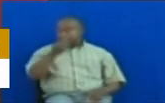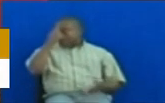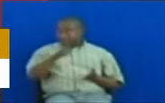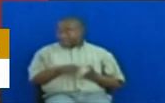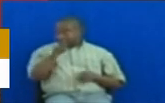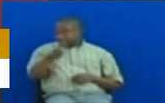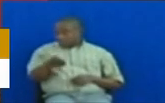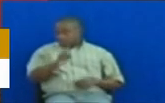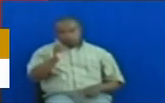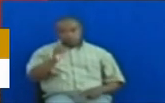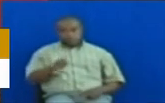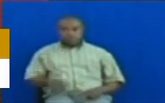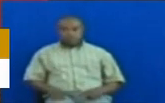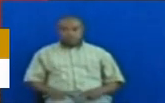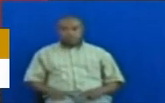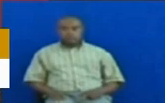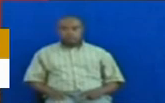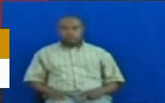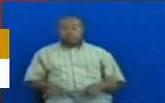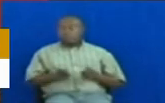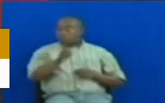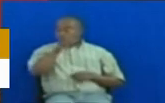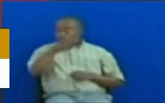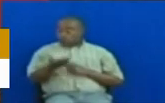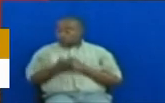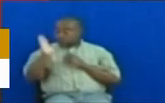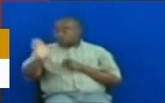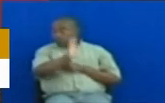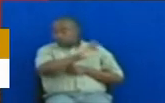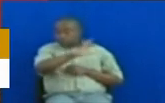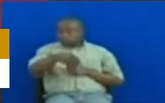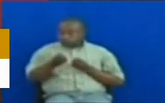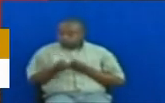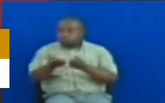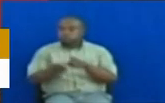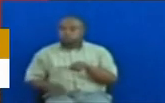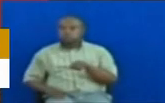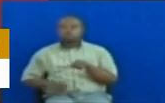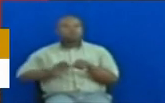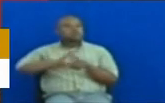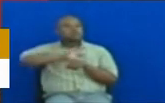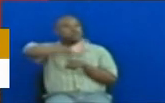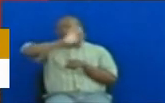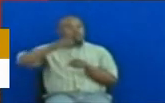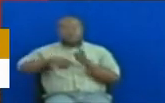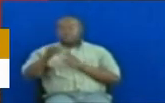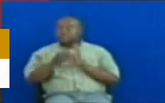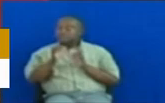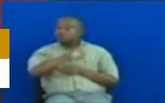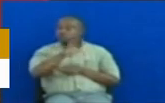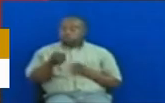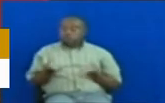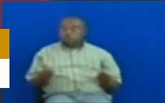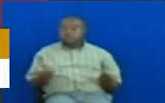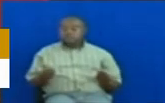mwenyewe mkurugenzi person anatoa, paka na wasaidizi wake walioko huko chini. Na hii yote inafanyika katika sheria zote ili kurahisisha